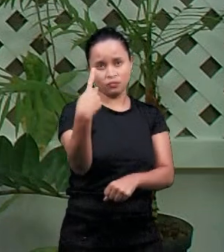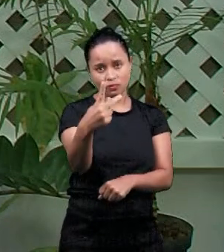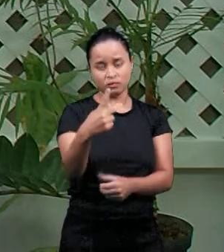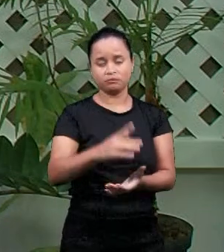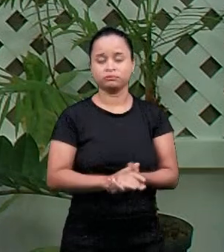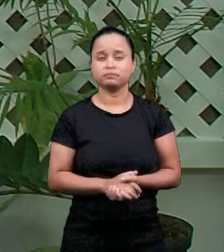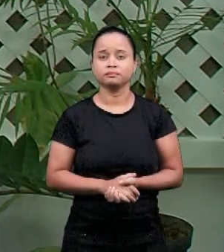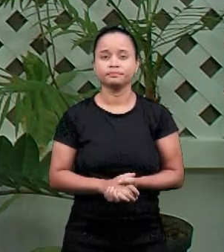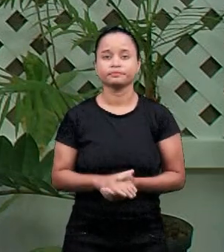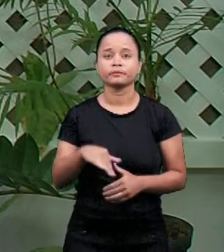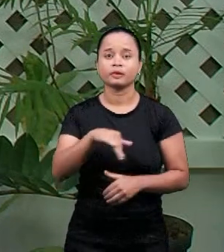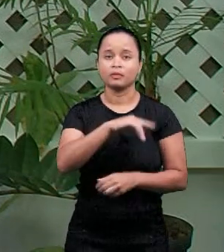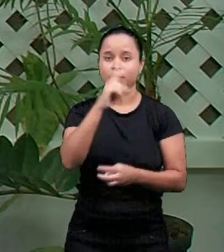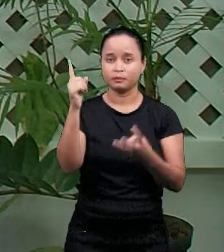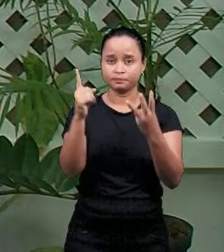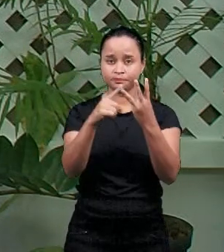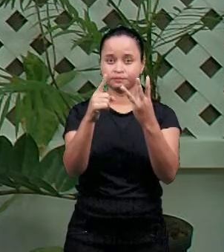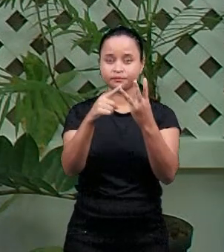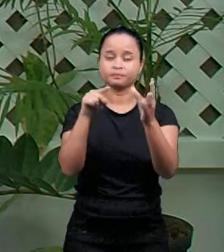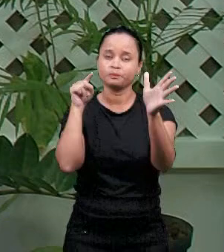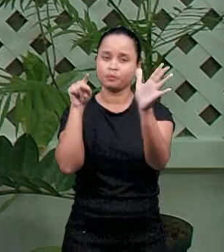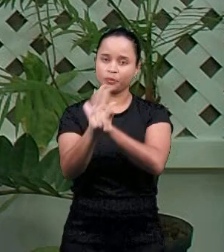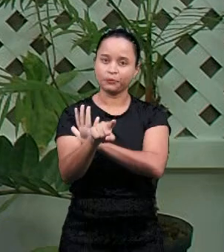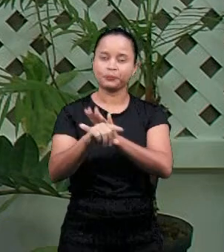question. Eh bien,